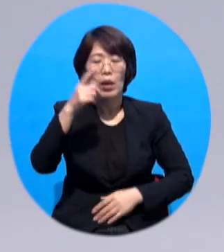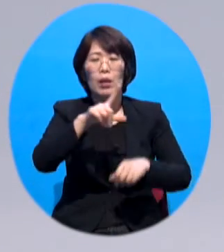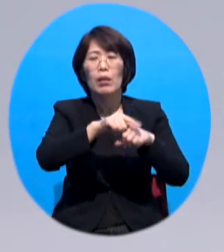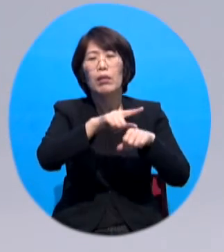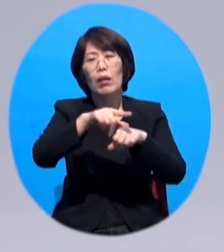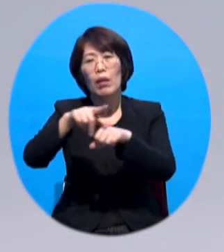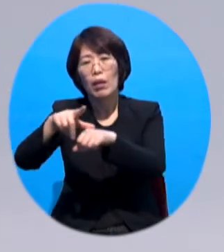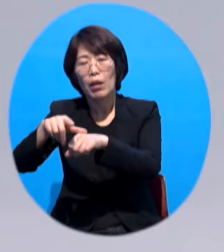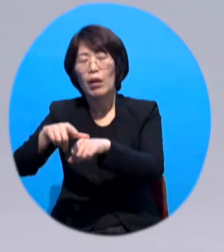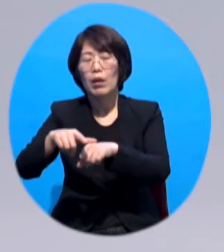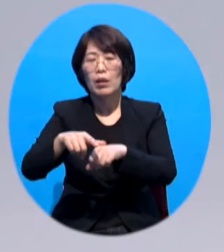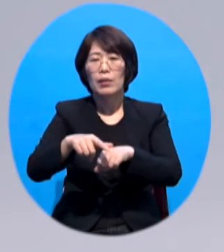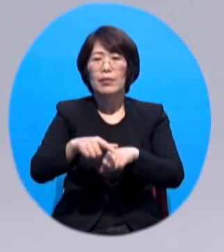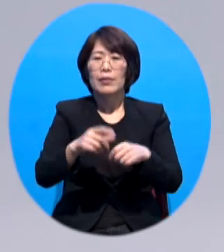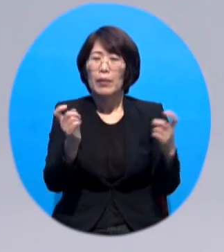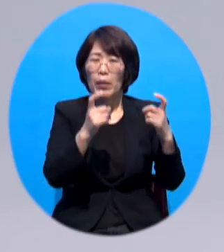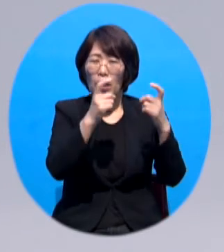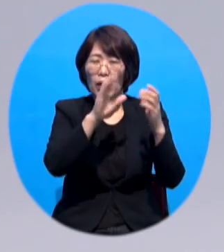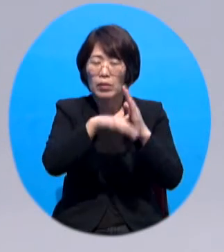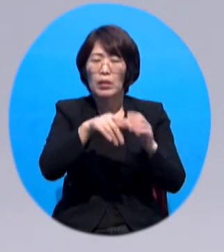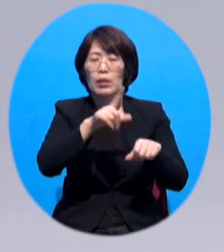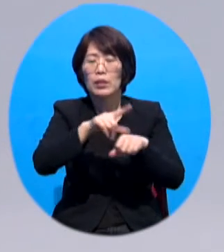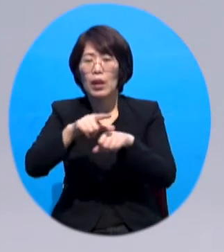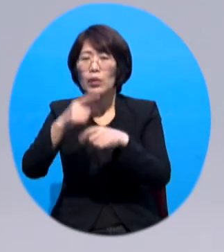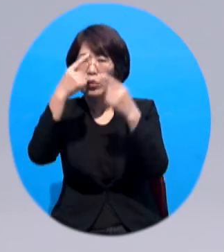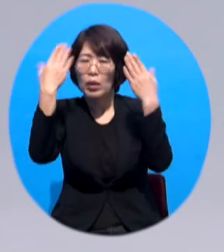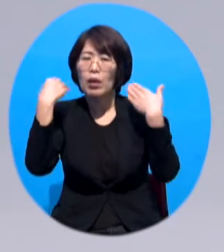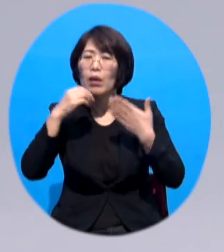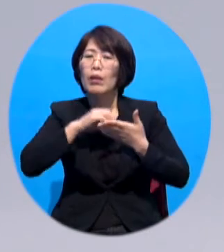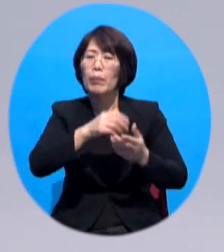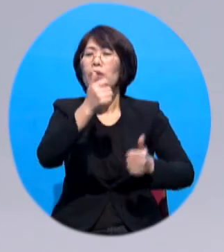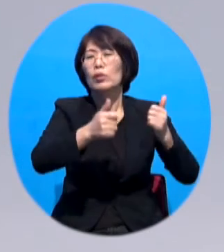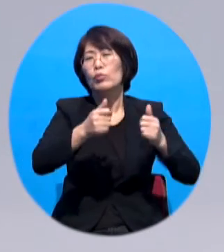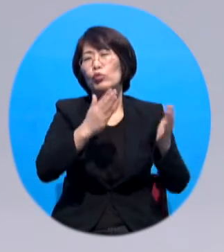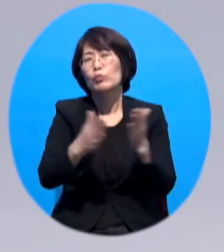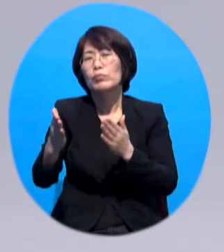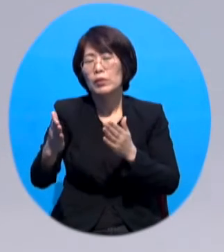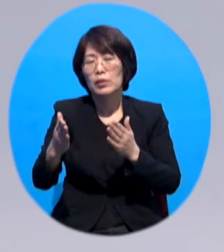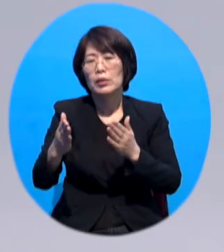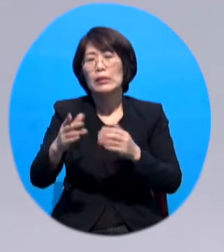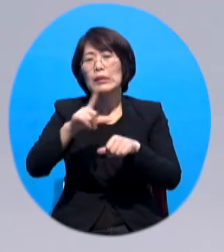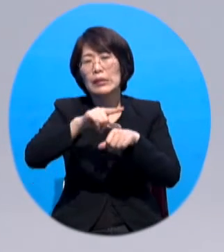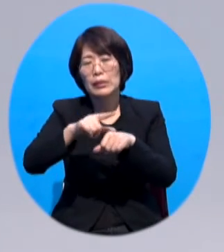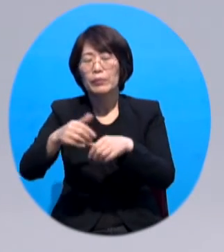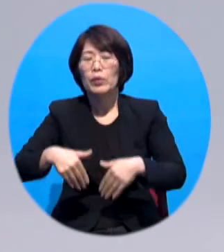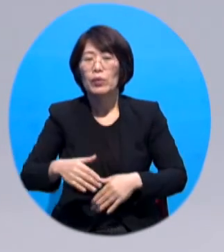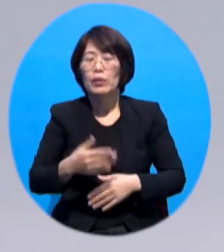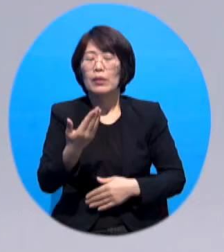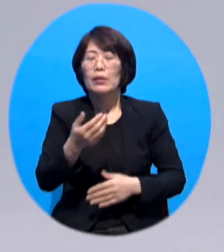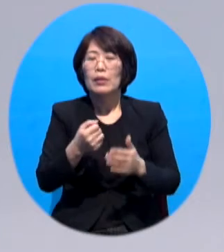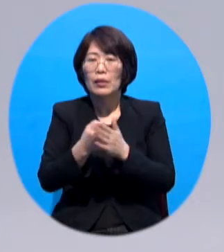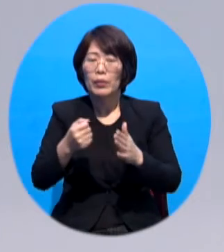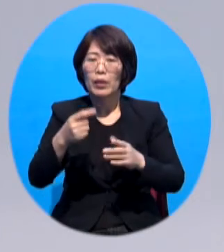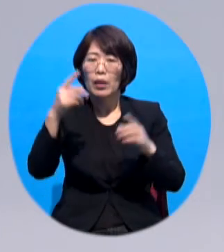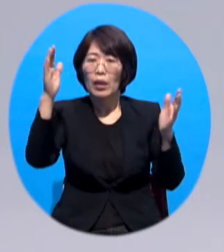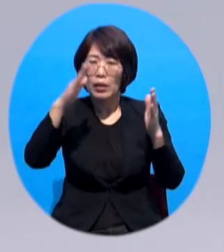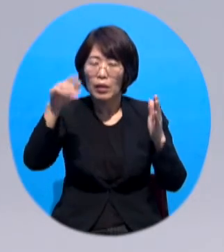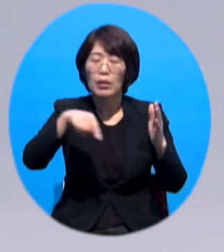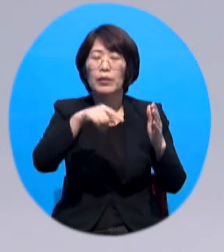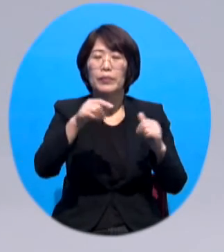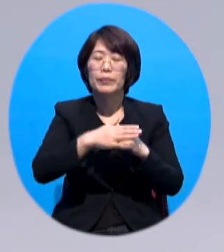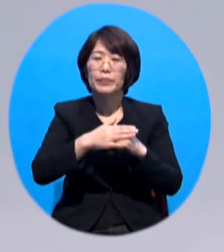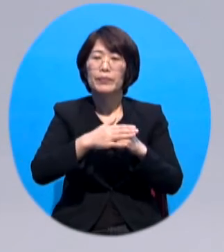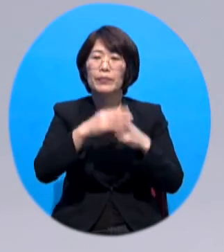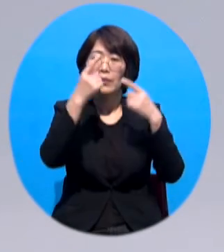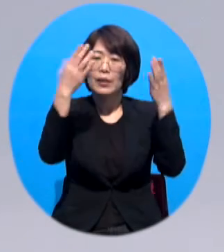가고 아이들은 겨울에 어김없이 수능을 봐야 된다는 겁니다 그래서 저는 우리 아이들이 순 우 성적에 밟다